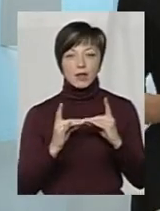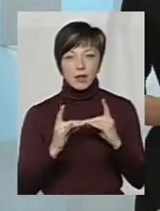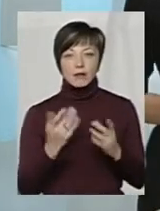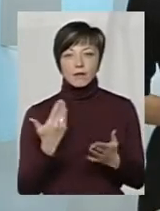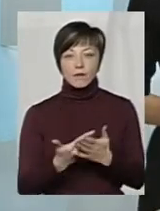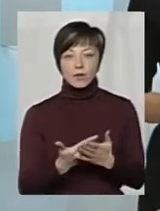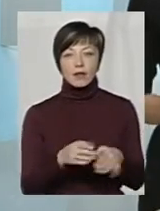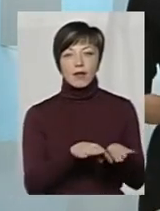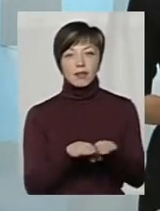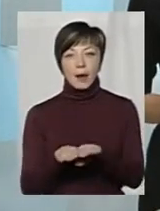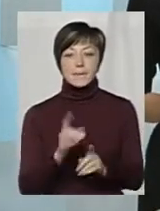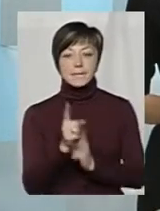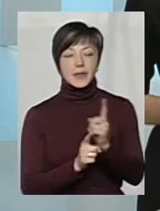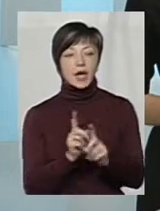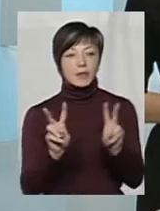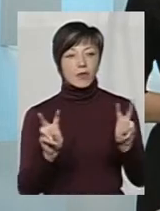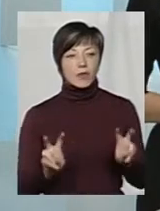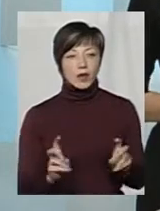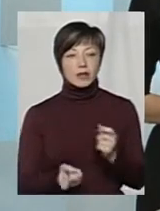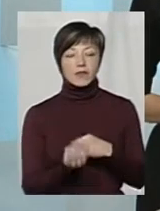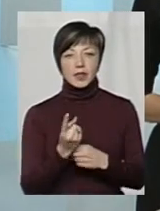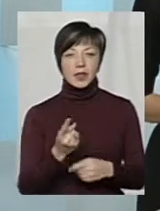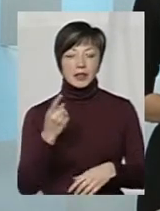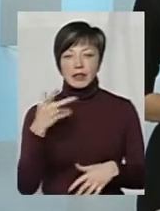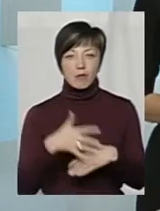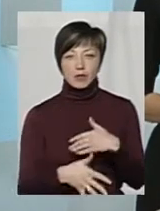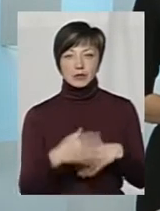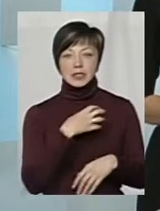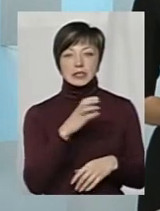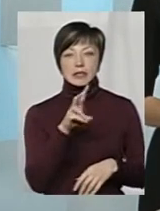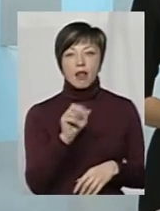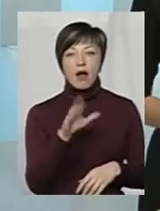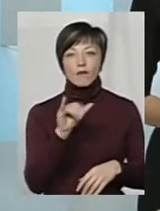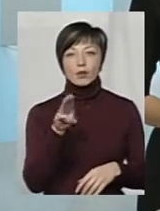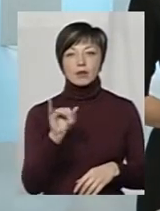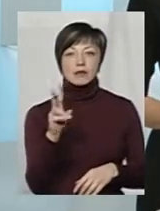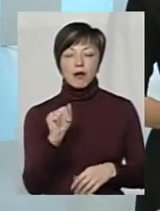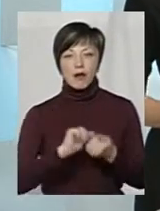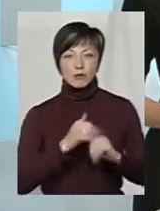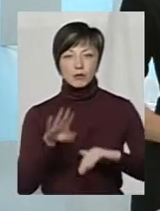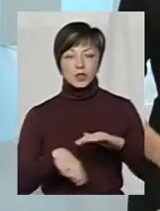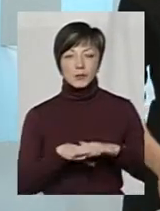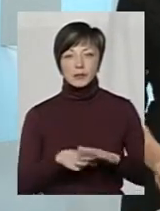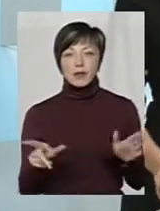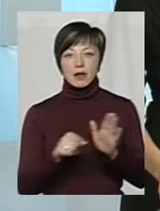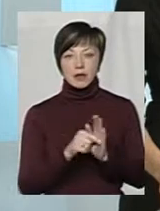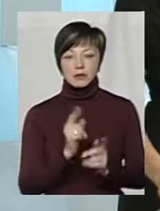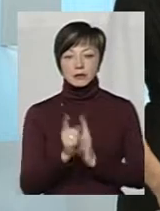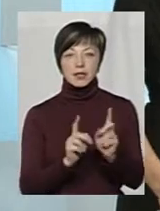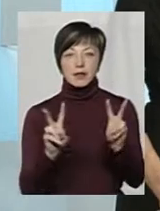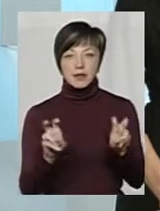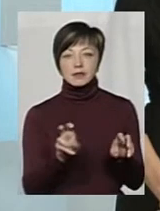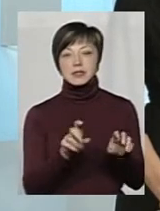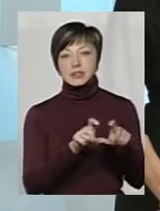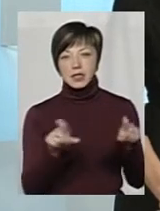От якраз на етапі перейменування виникли непорозуміння із Славутинкою, що в Кам'янці-Подільському. Разом зі зміною назви